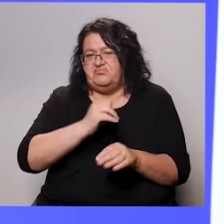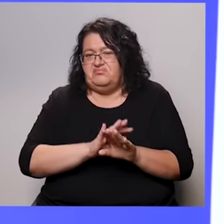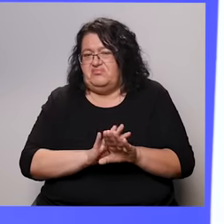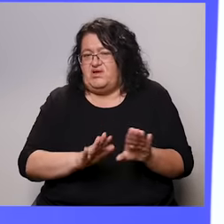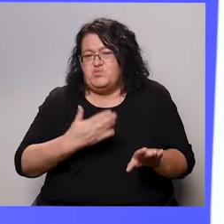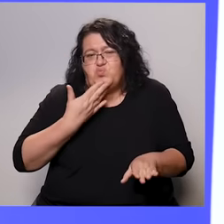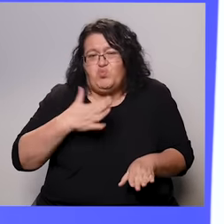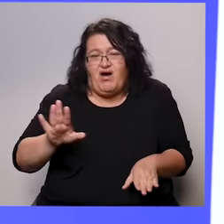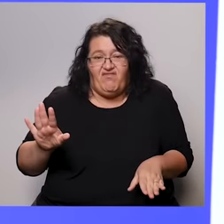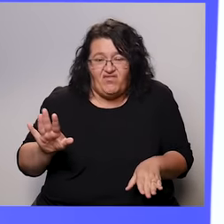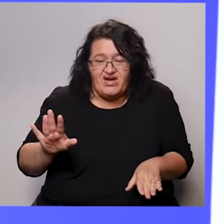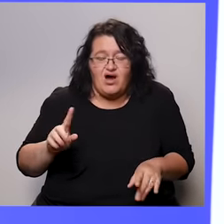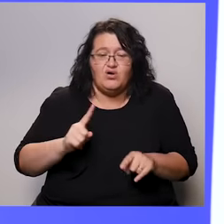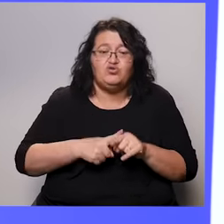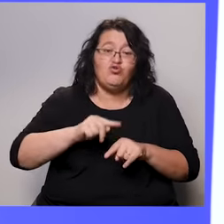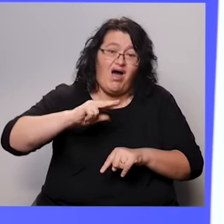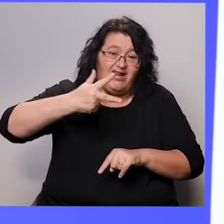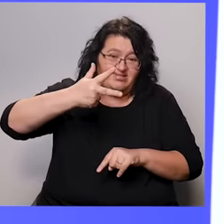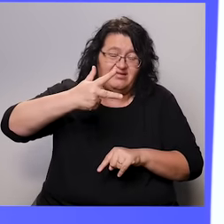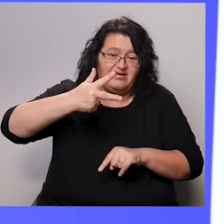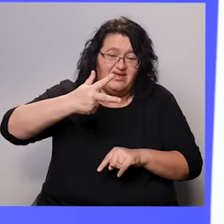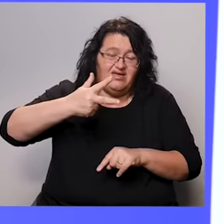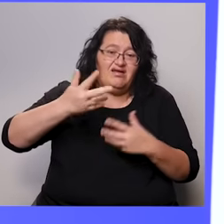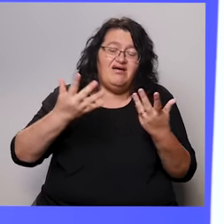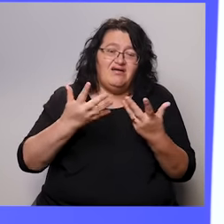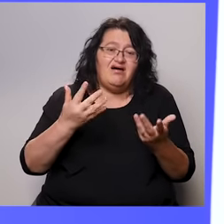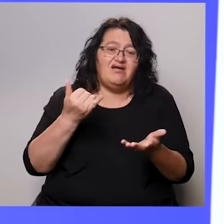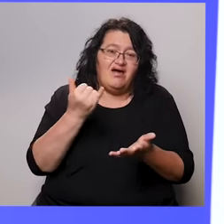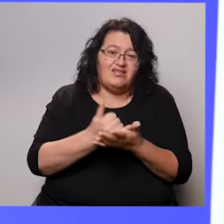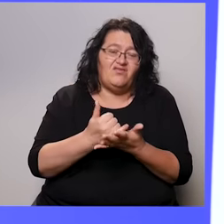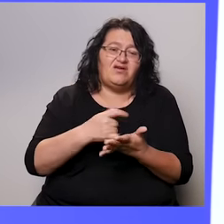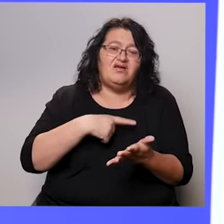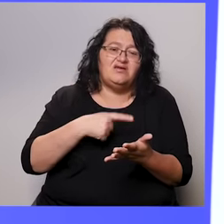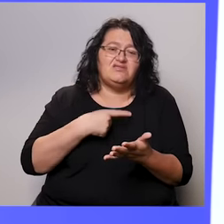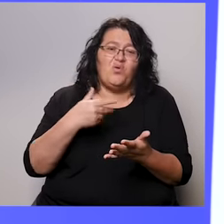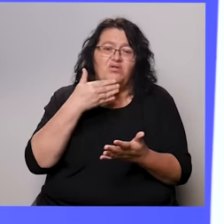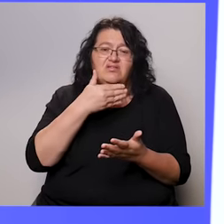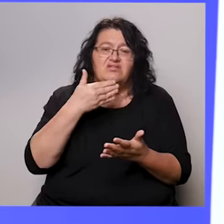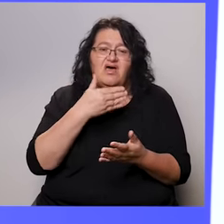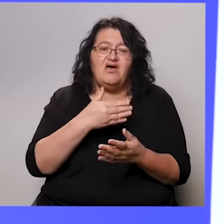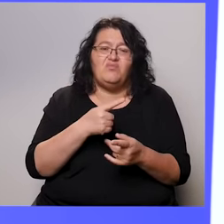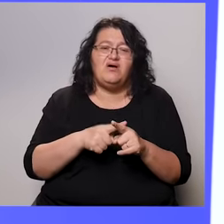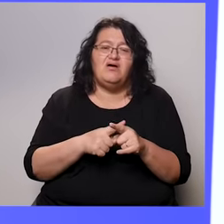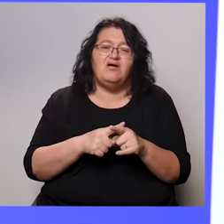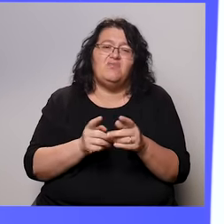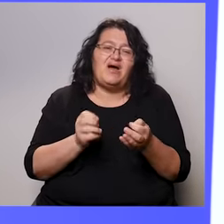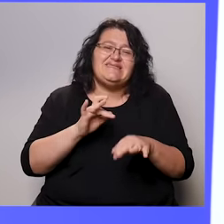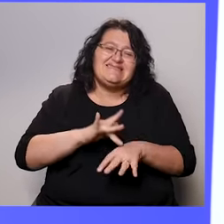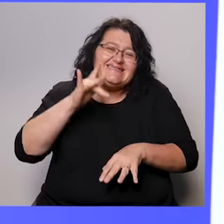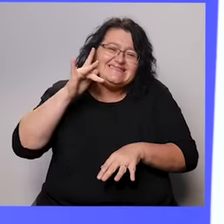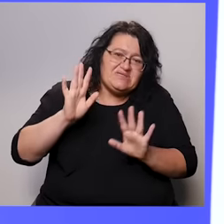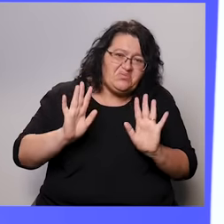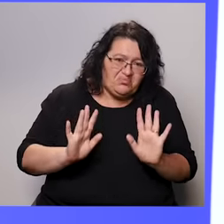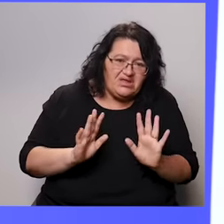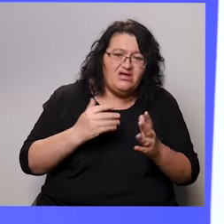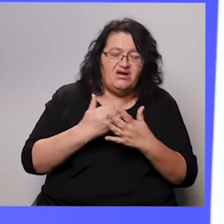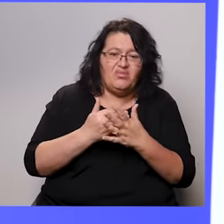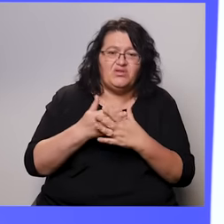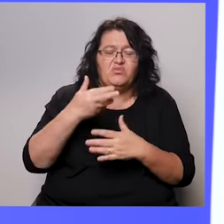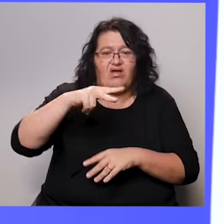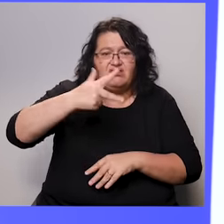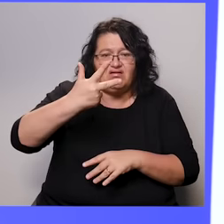Deci nu mai vreau efectiv. Și al treilea, care ăsta este un subiect, cred eu, un pic mai sensibil,